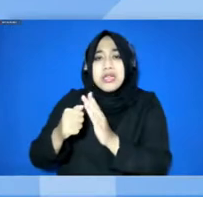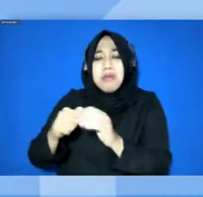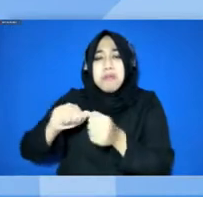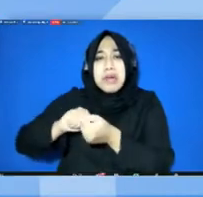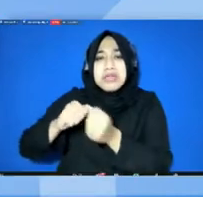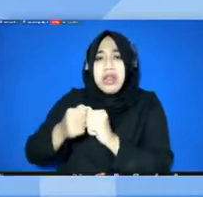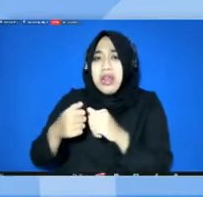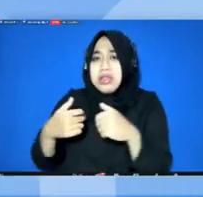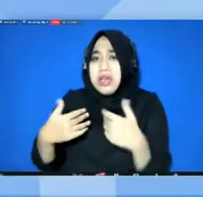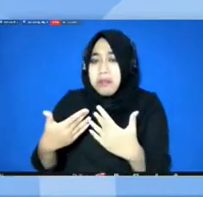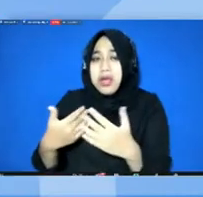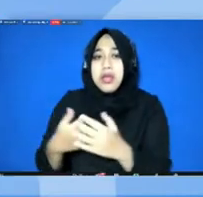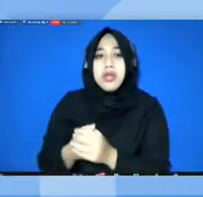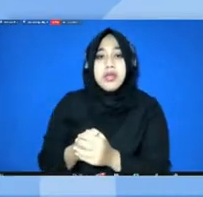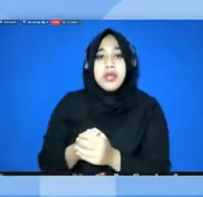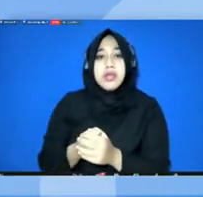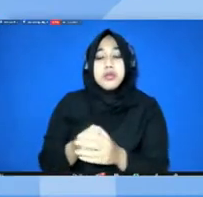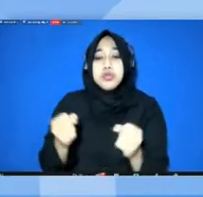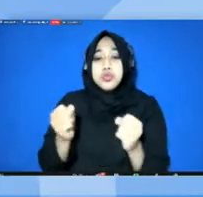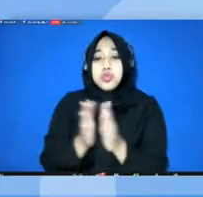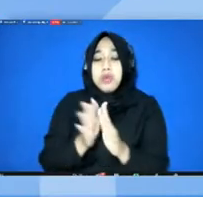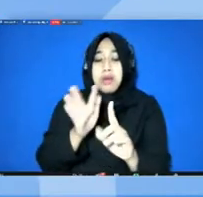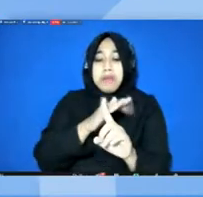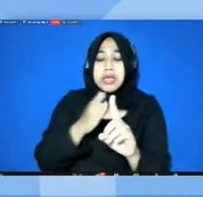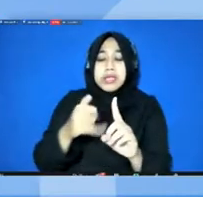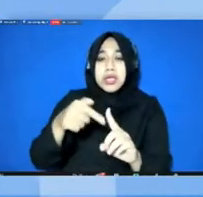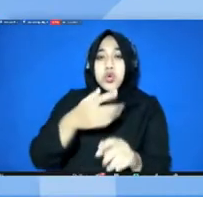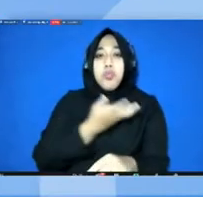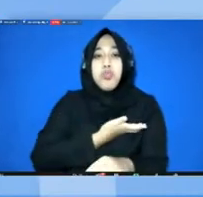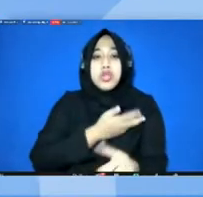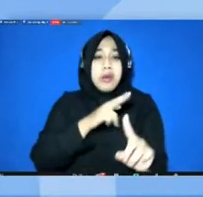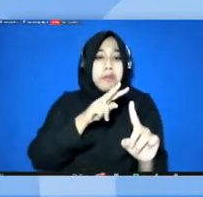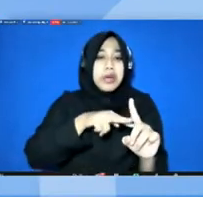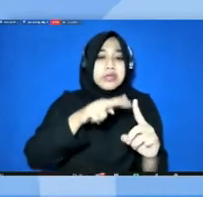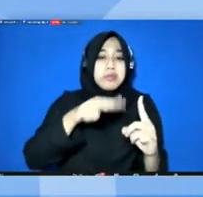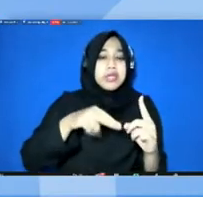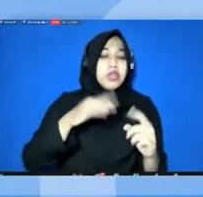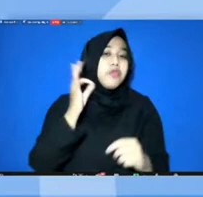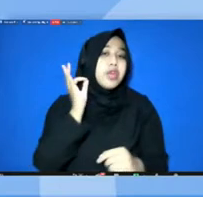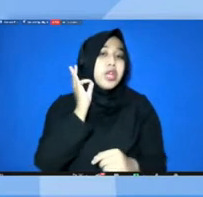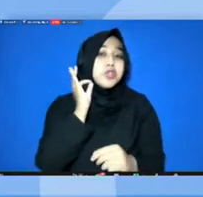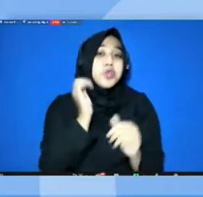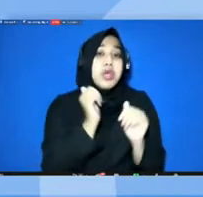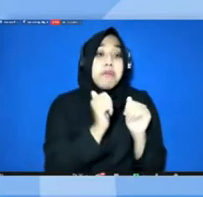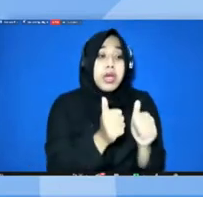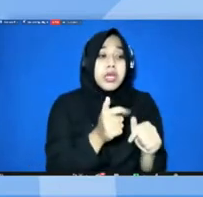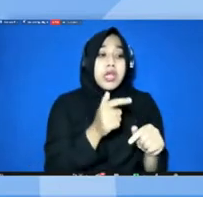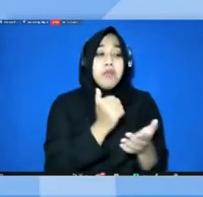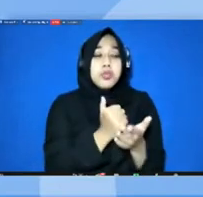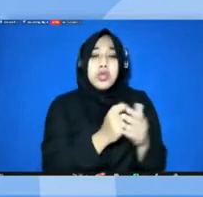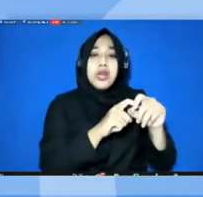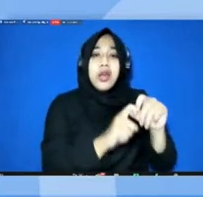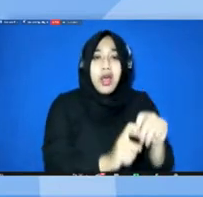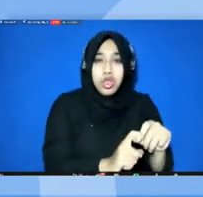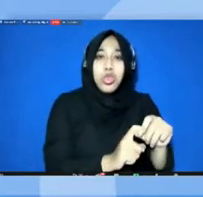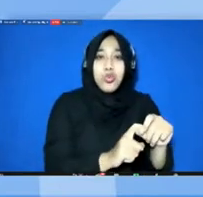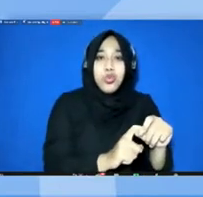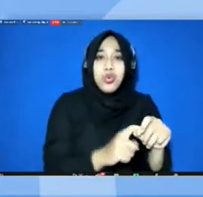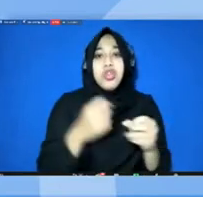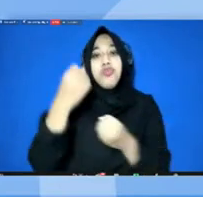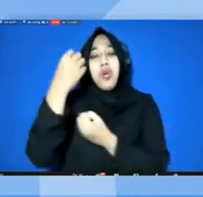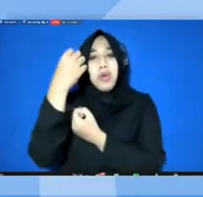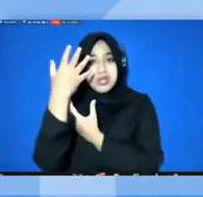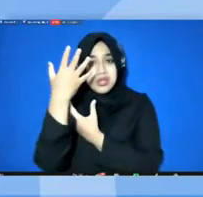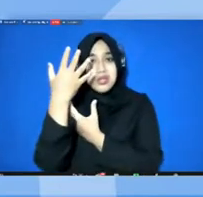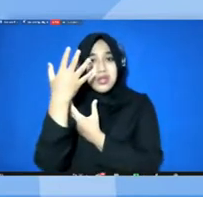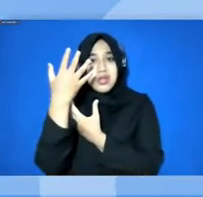agar sebagian besar masyarakat itu memiliki persepsi risiko yang baik, dan ini sangat tergantung pada informasi dan juga